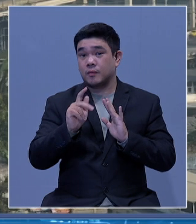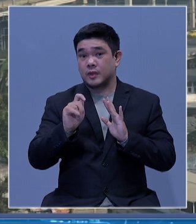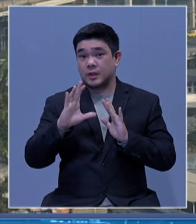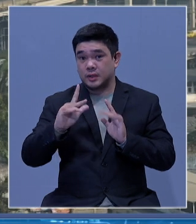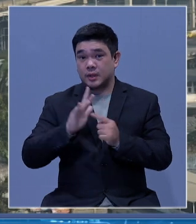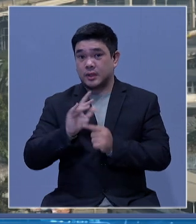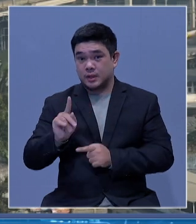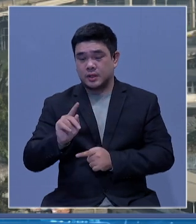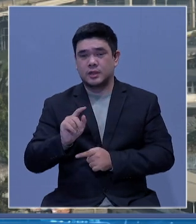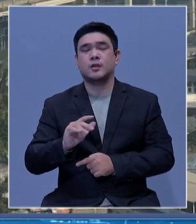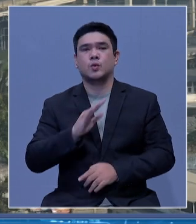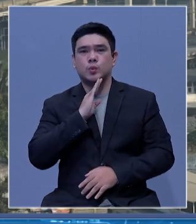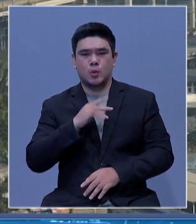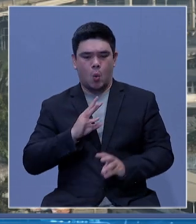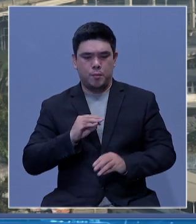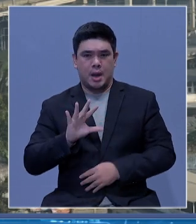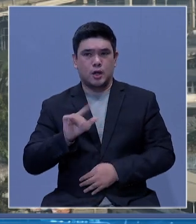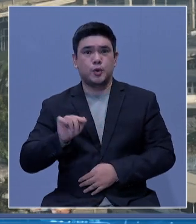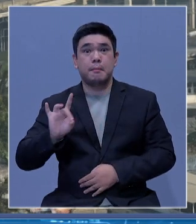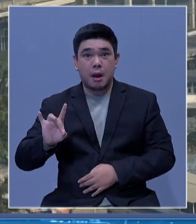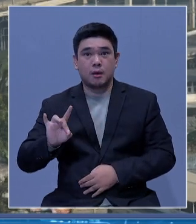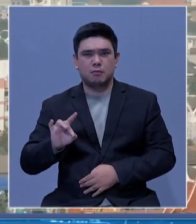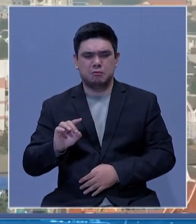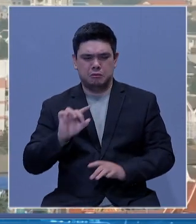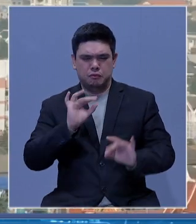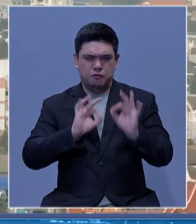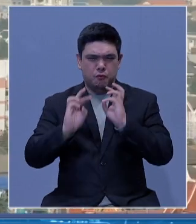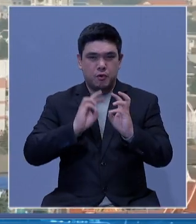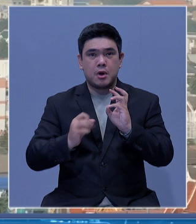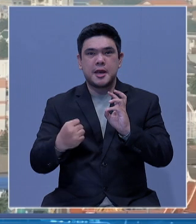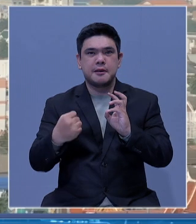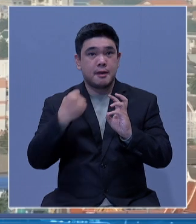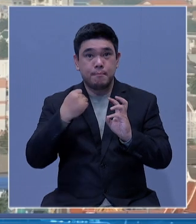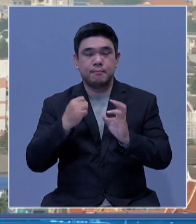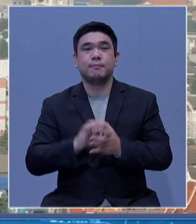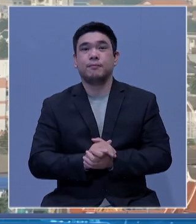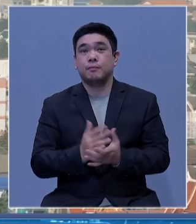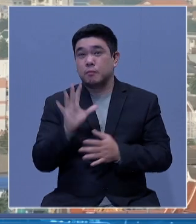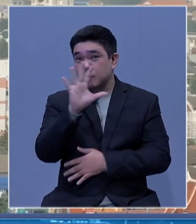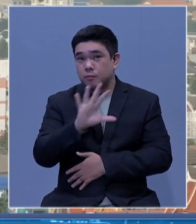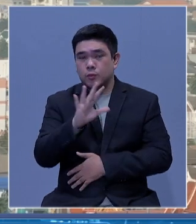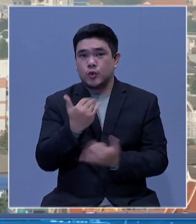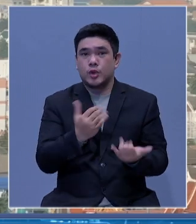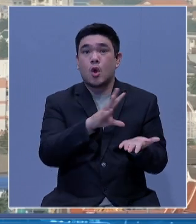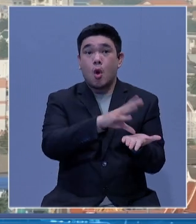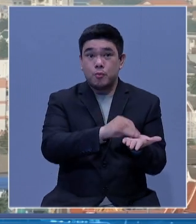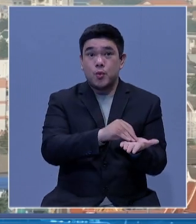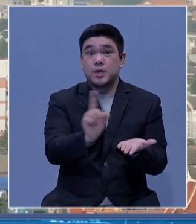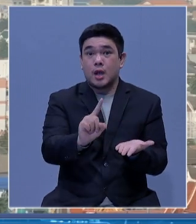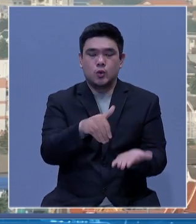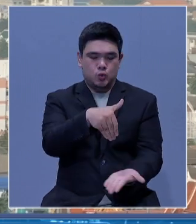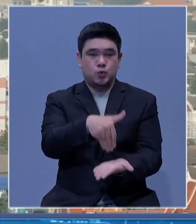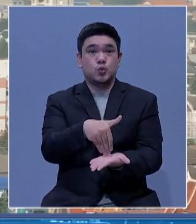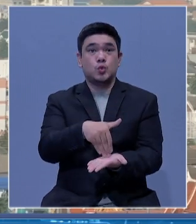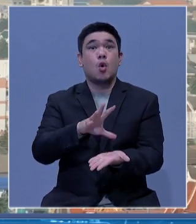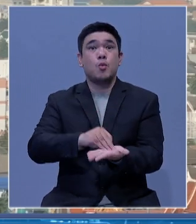กรุงเทพมหานคร 65.1ไมโครกรัมต่อลูกบาทเมตนะคะขณะที่มีข้อมูลค่ะของศูนย์